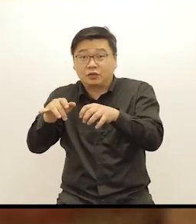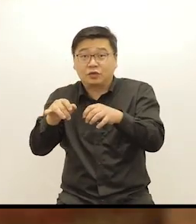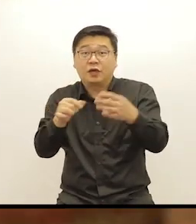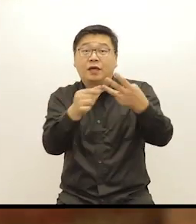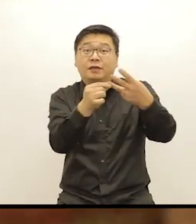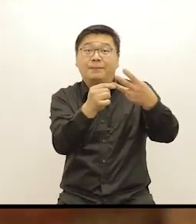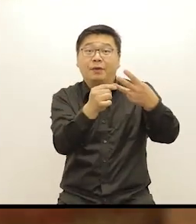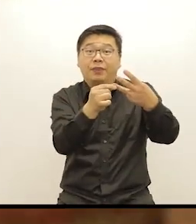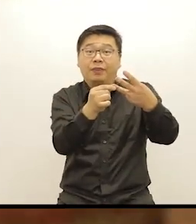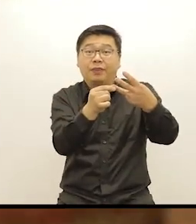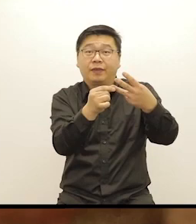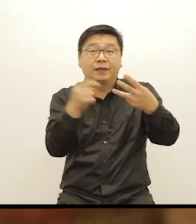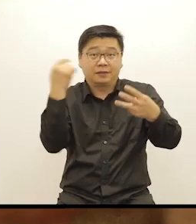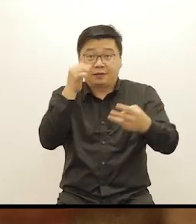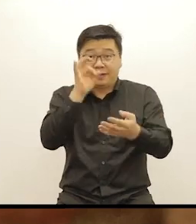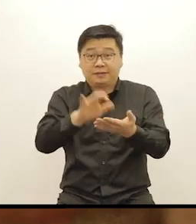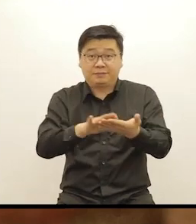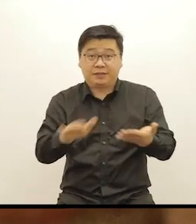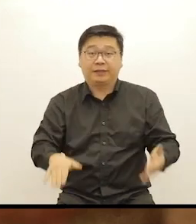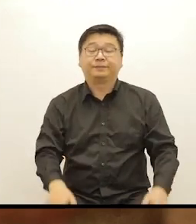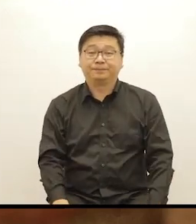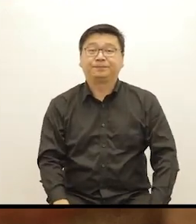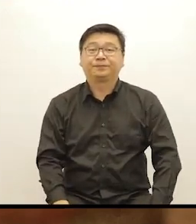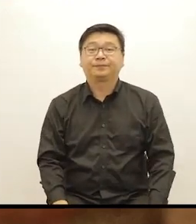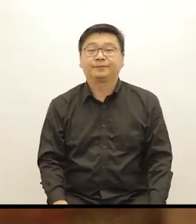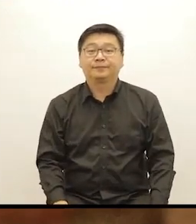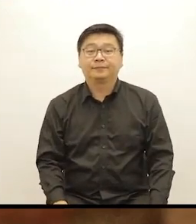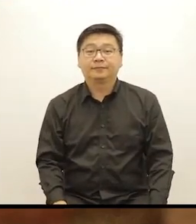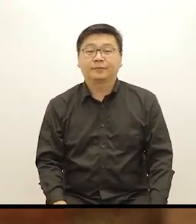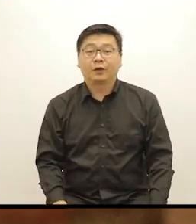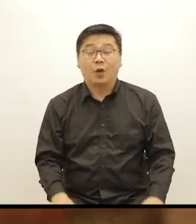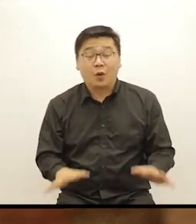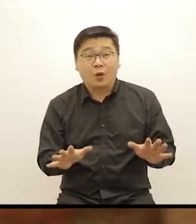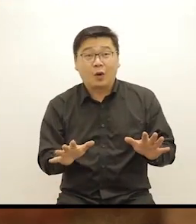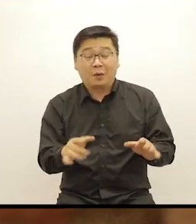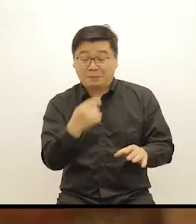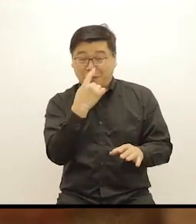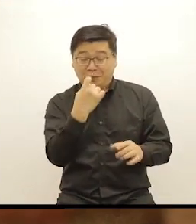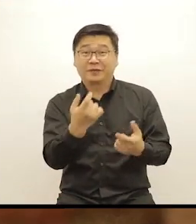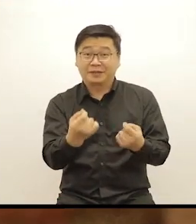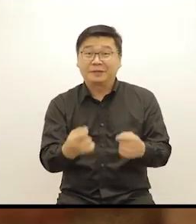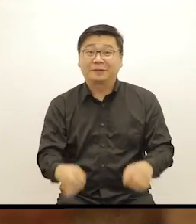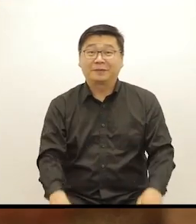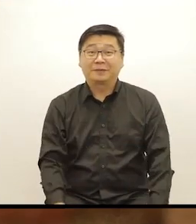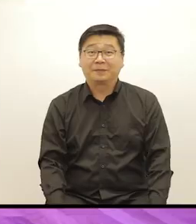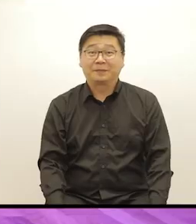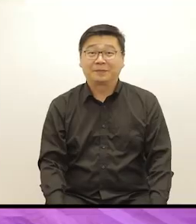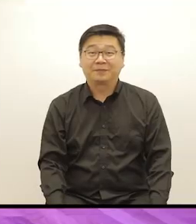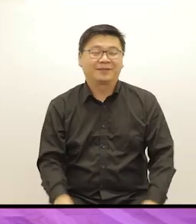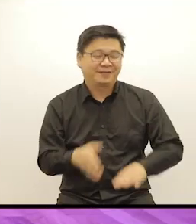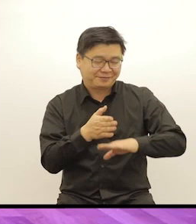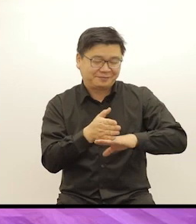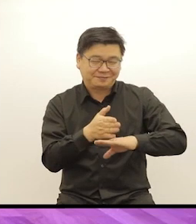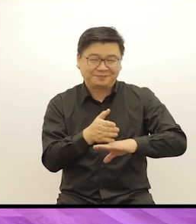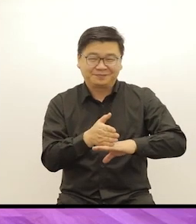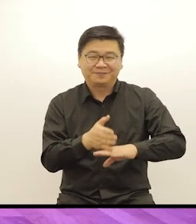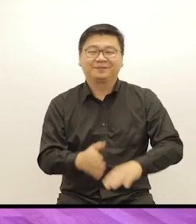연주 감상하셨습니다. 어이, 멋있습니다.